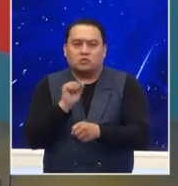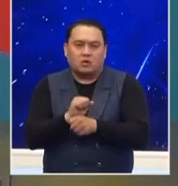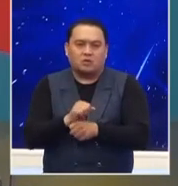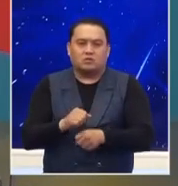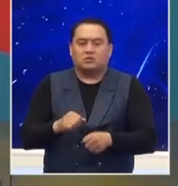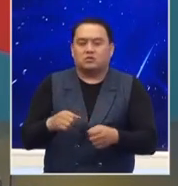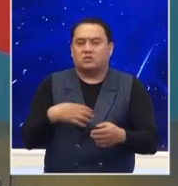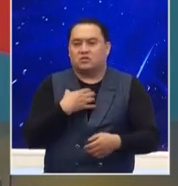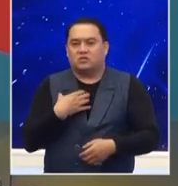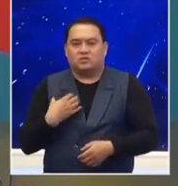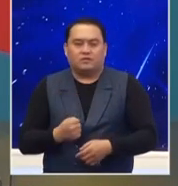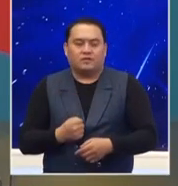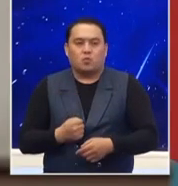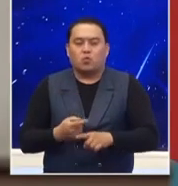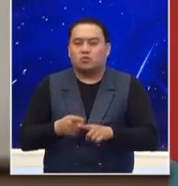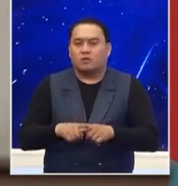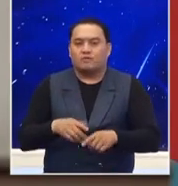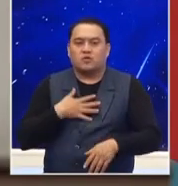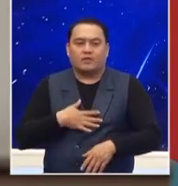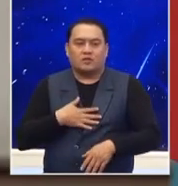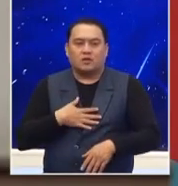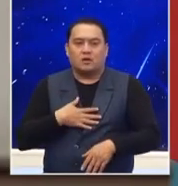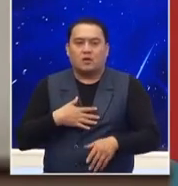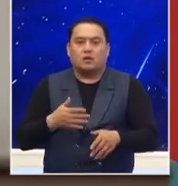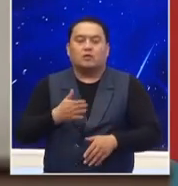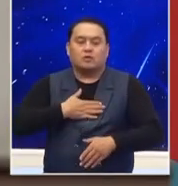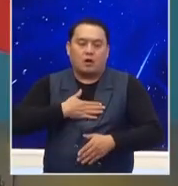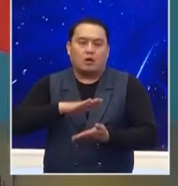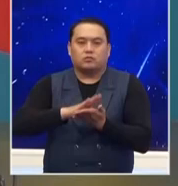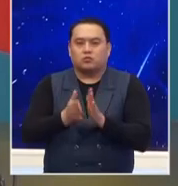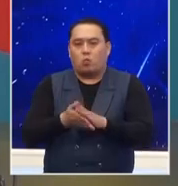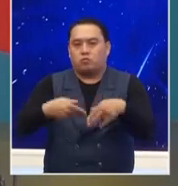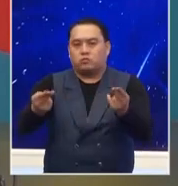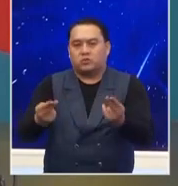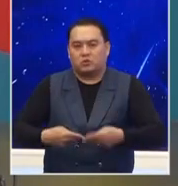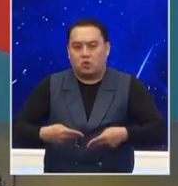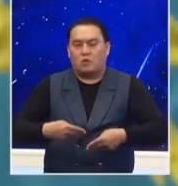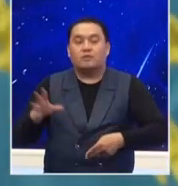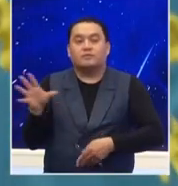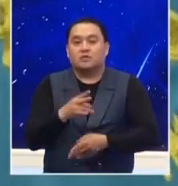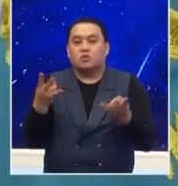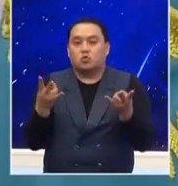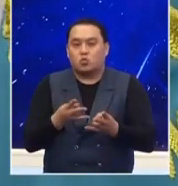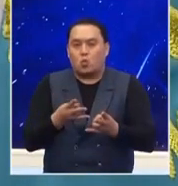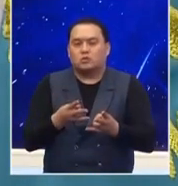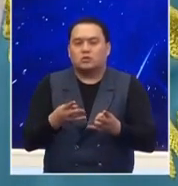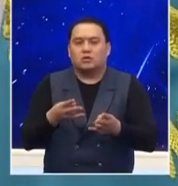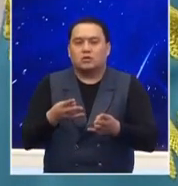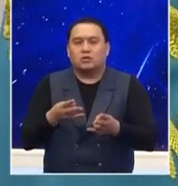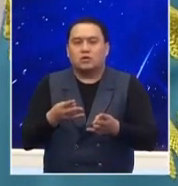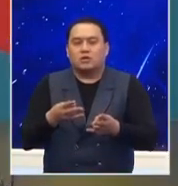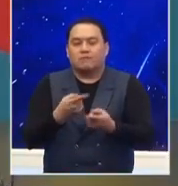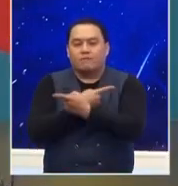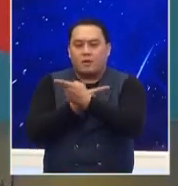не пойдет. Да. Хорошо? Хорошо. Давайте мы заключим меморандум. Все необходимые исходные данные вам